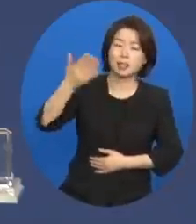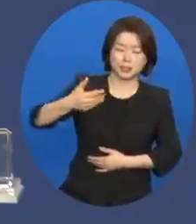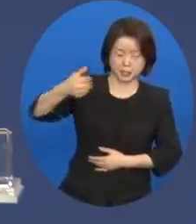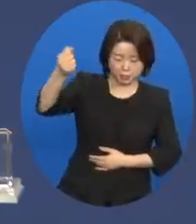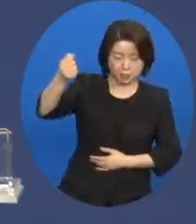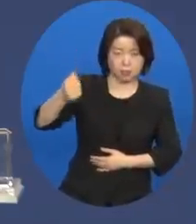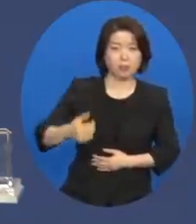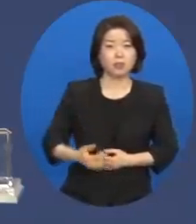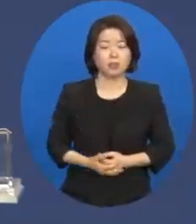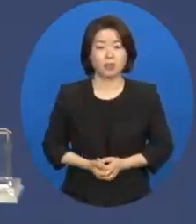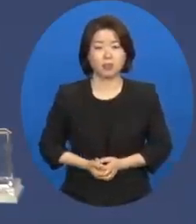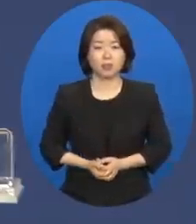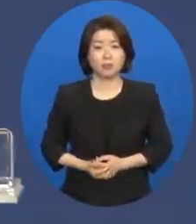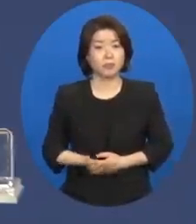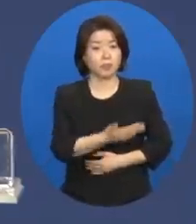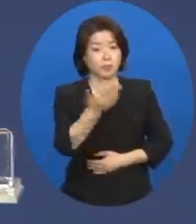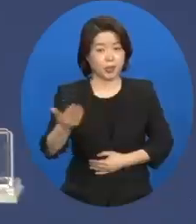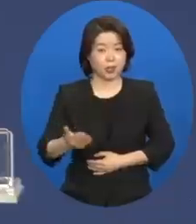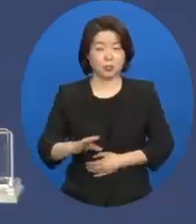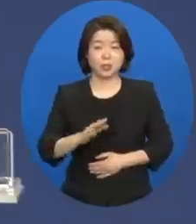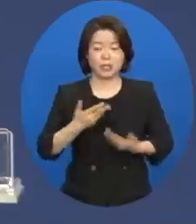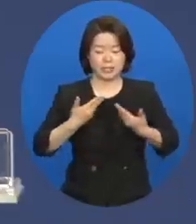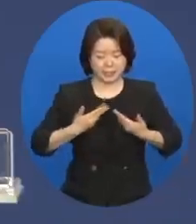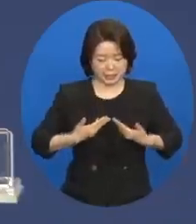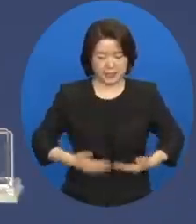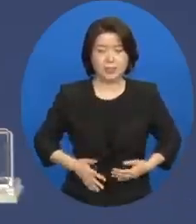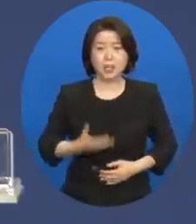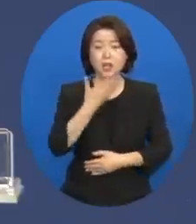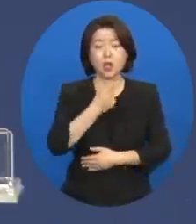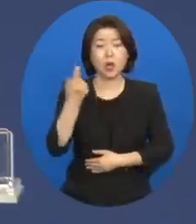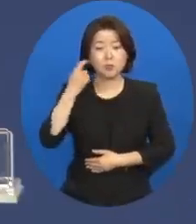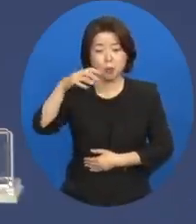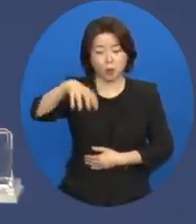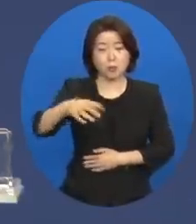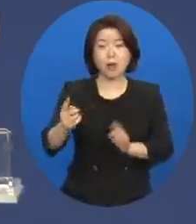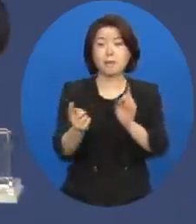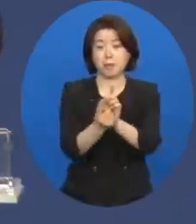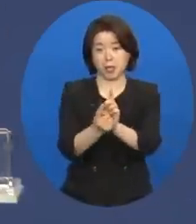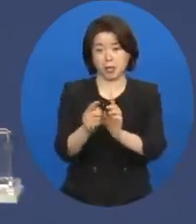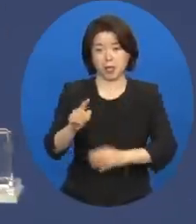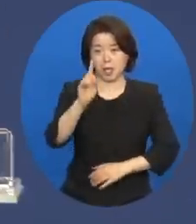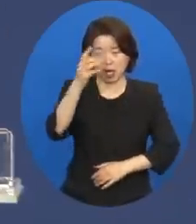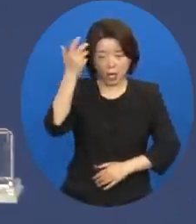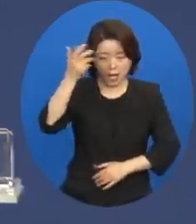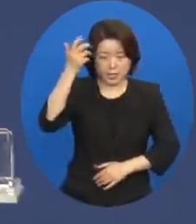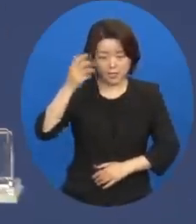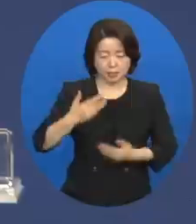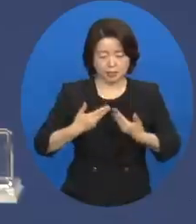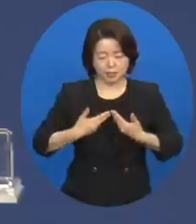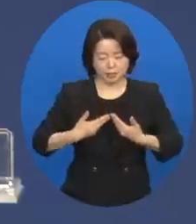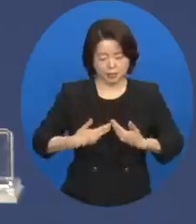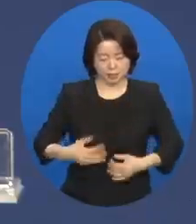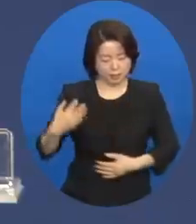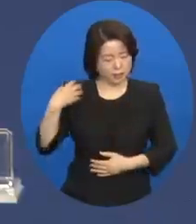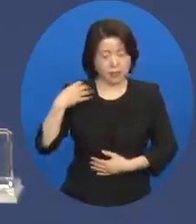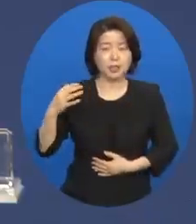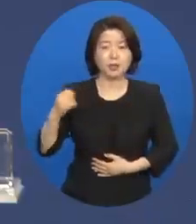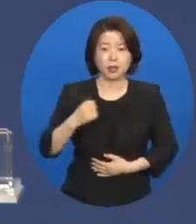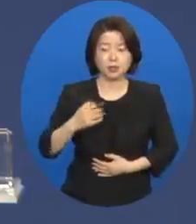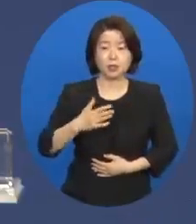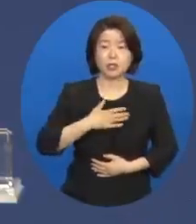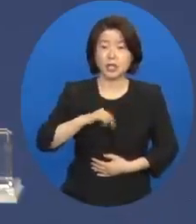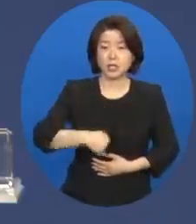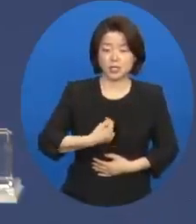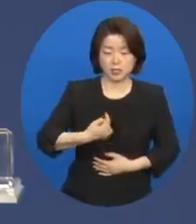것입니다. 여러분, 이 진지하게 복음을 앞에서 한 영혼의 진지한 책임을 가지고 자기의